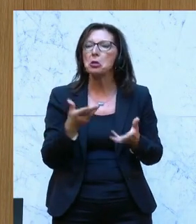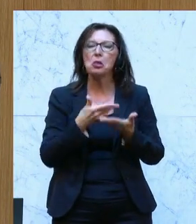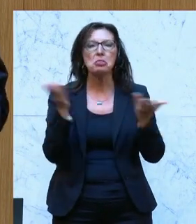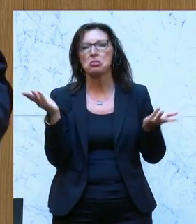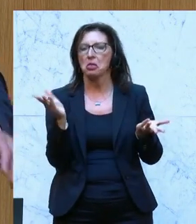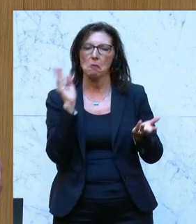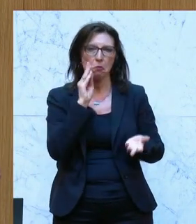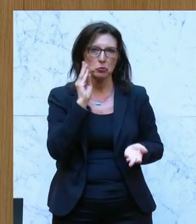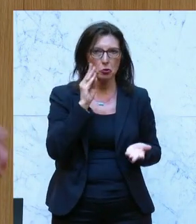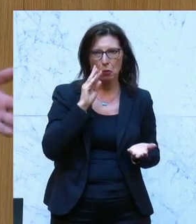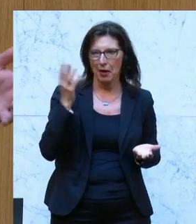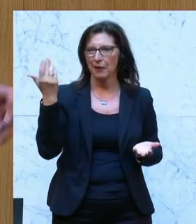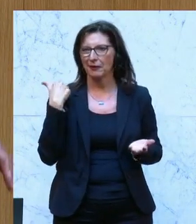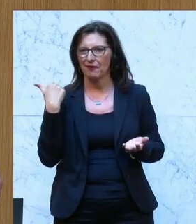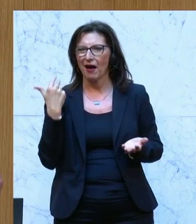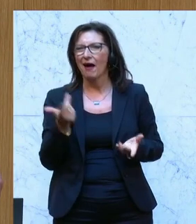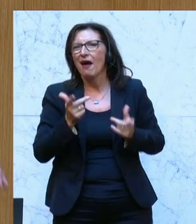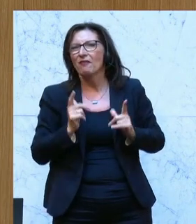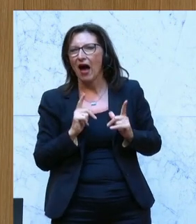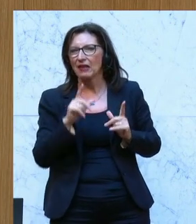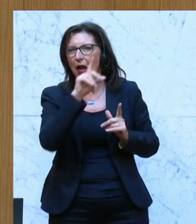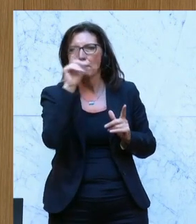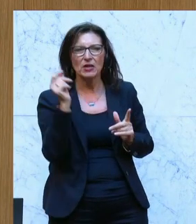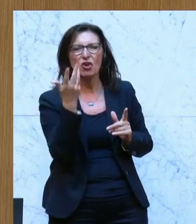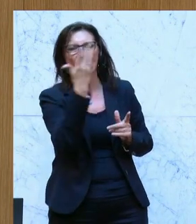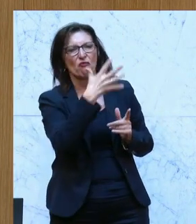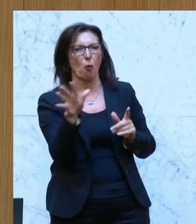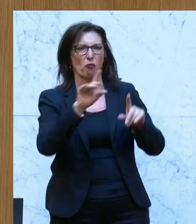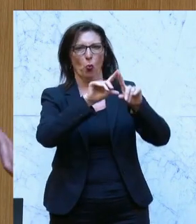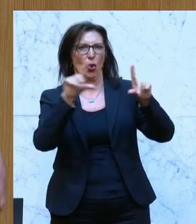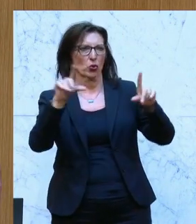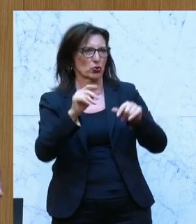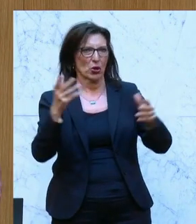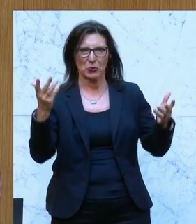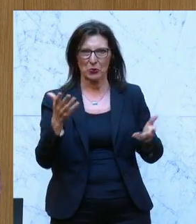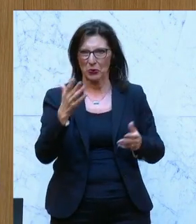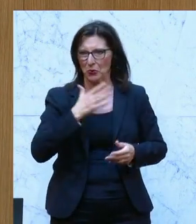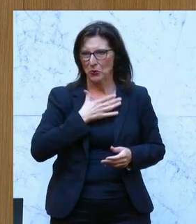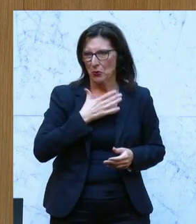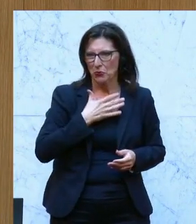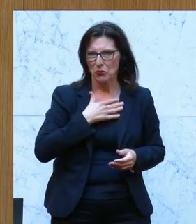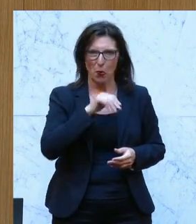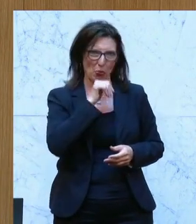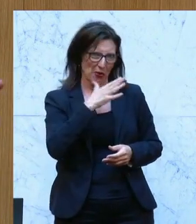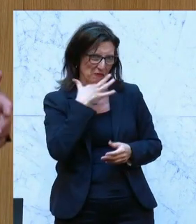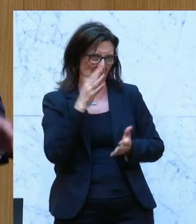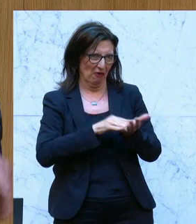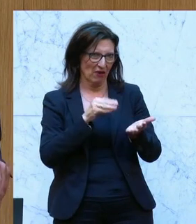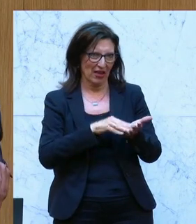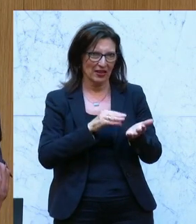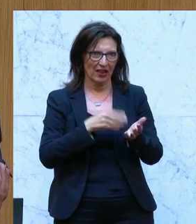wurde auch damit, dass die Menschen ja den 500-Euro-Schein eh nicht inflationär verwenden. Also man hat ja kaum